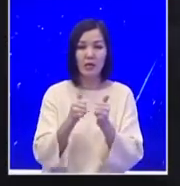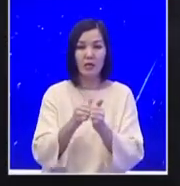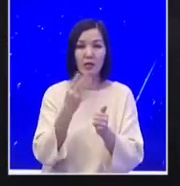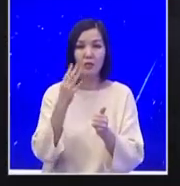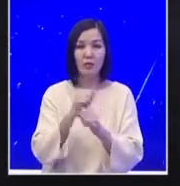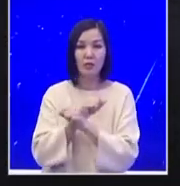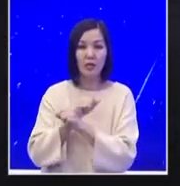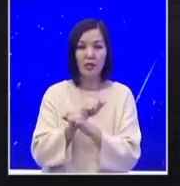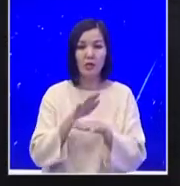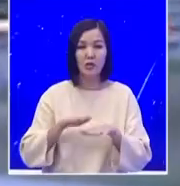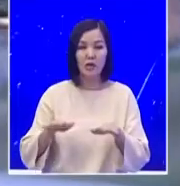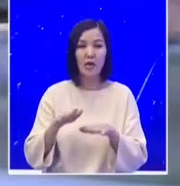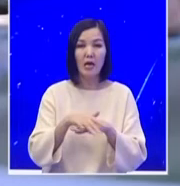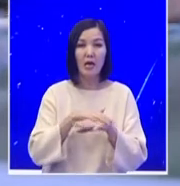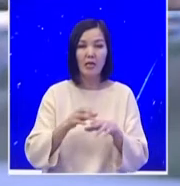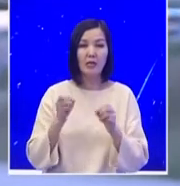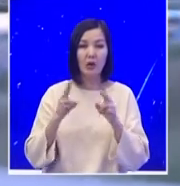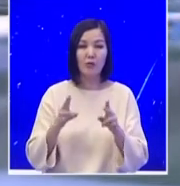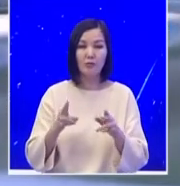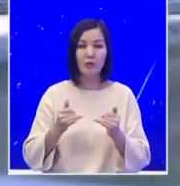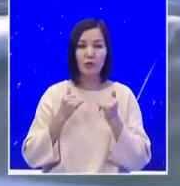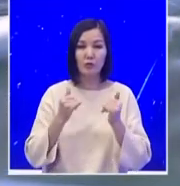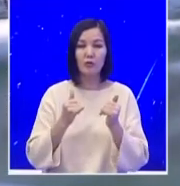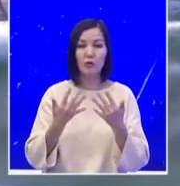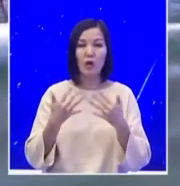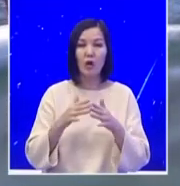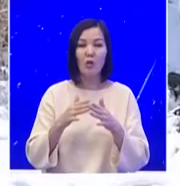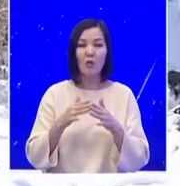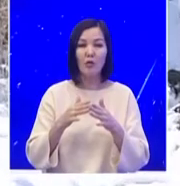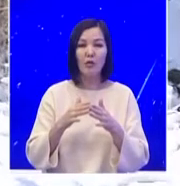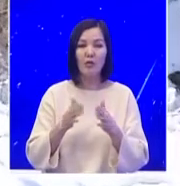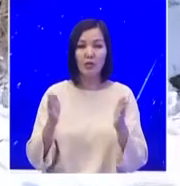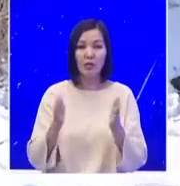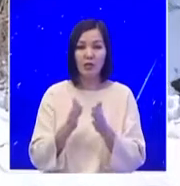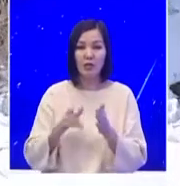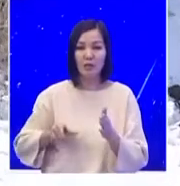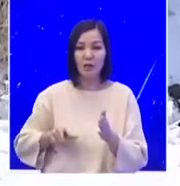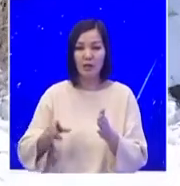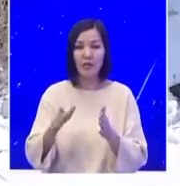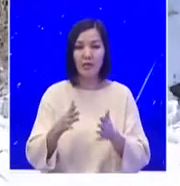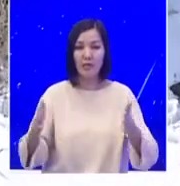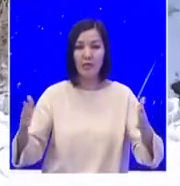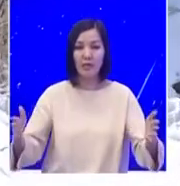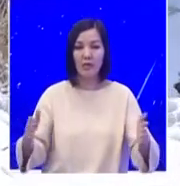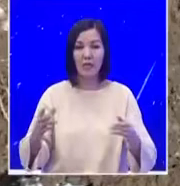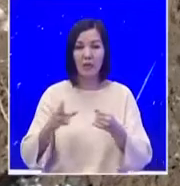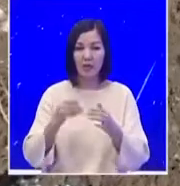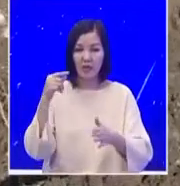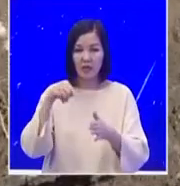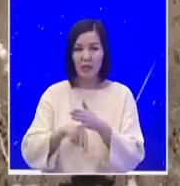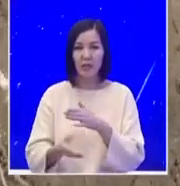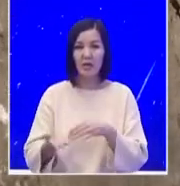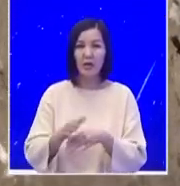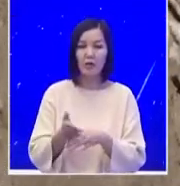саяжай. Тұрғындар қауіпсіздігі үшін бұл жерде ауыл ортасынан өтіп жатқан кішігірім арықтың арнасын кеңітіп, тереңдету жұмыстары